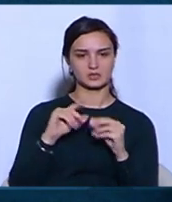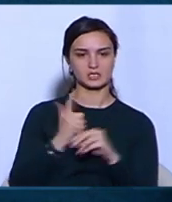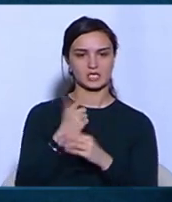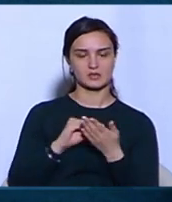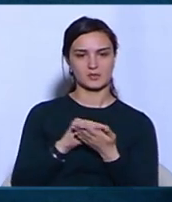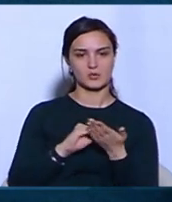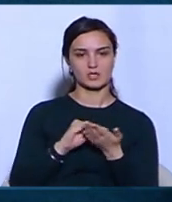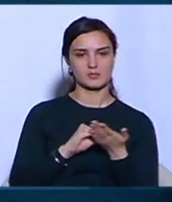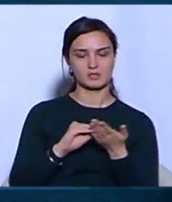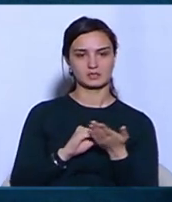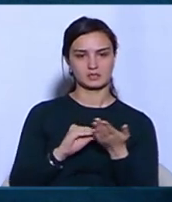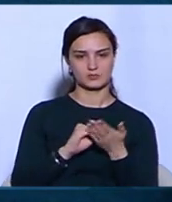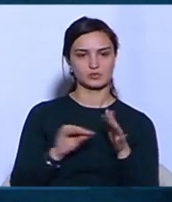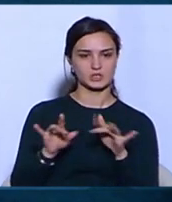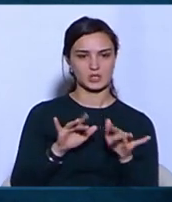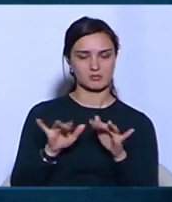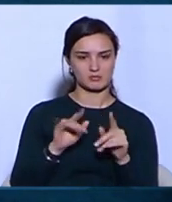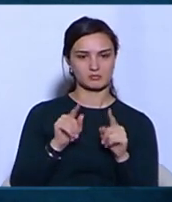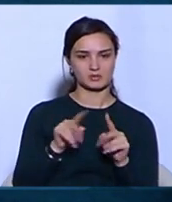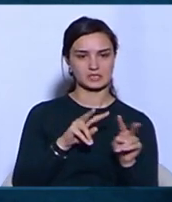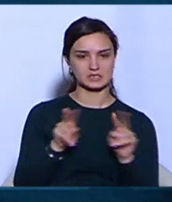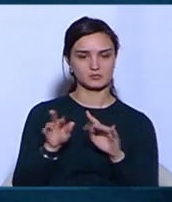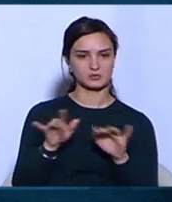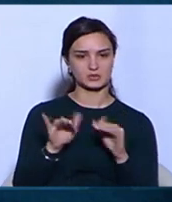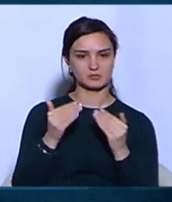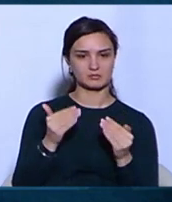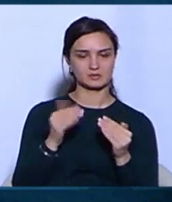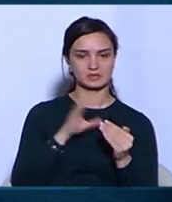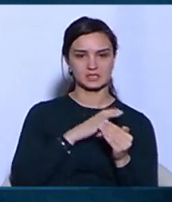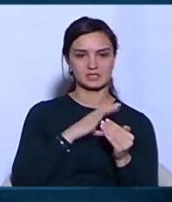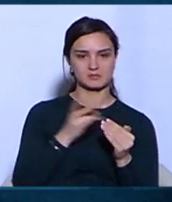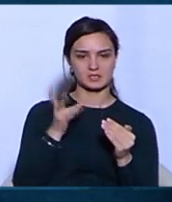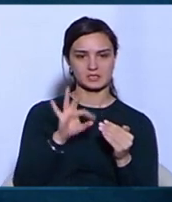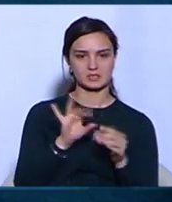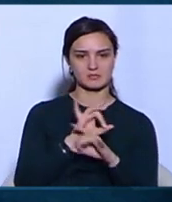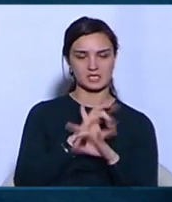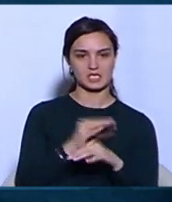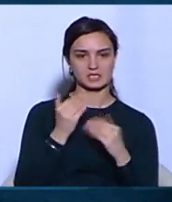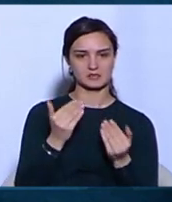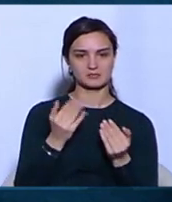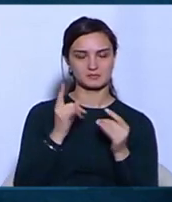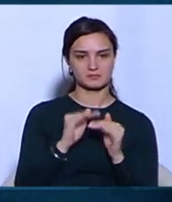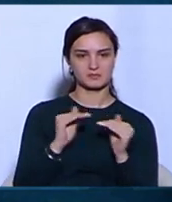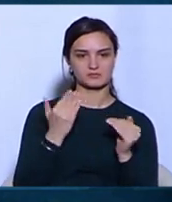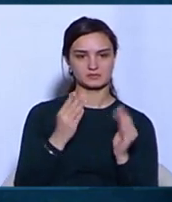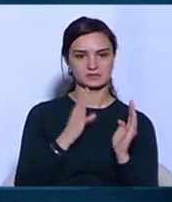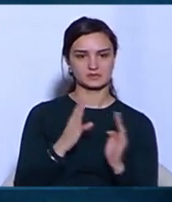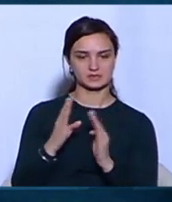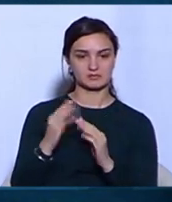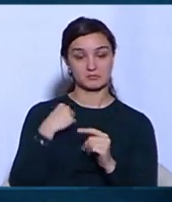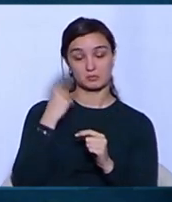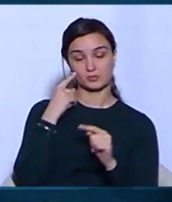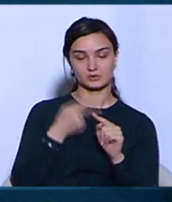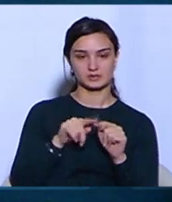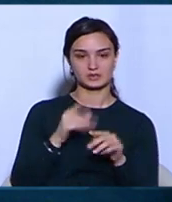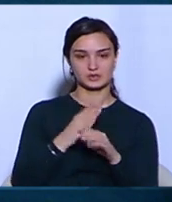განმეორებადი ერთნაირი მოძრაობები თუ მოქმედებებით დიდარი, მაგრამ ღარიბი ბავშვის ქცევა. მე მგონი ეს